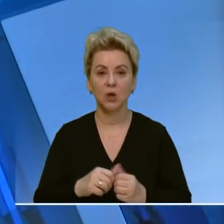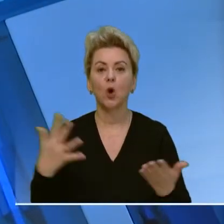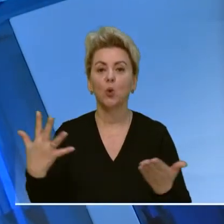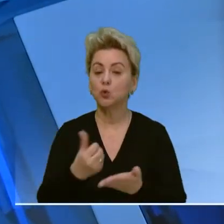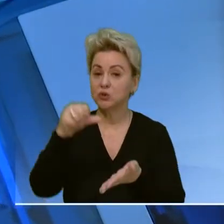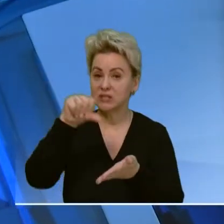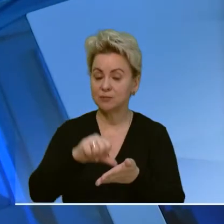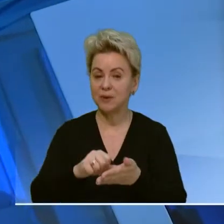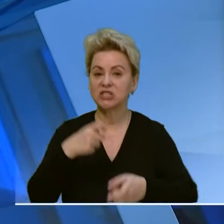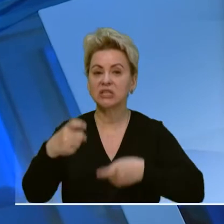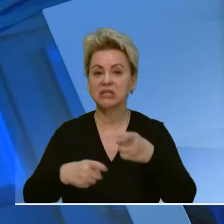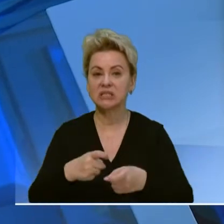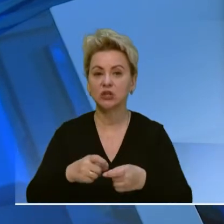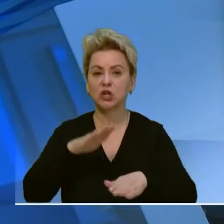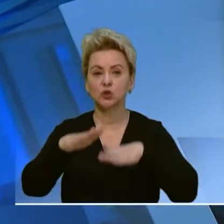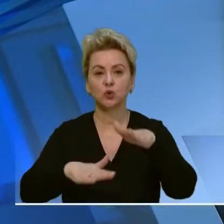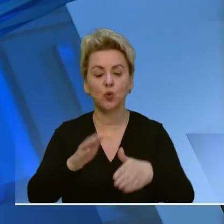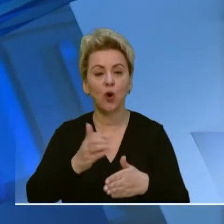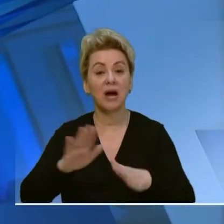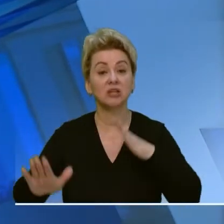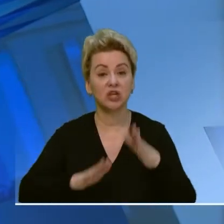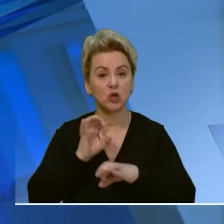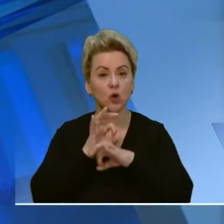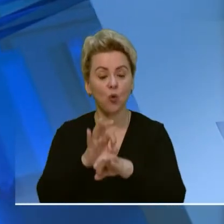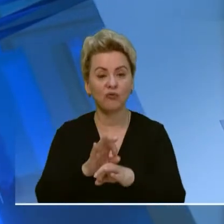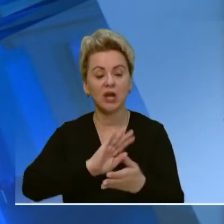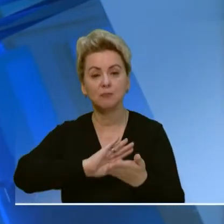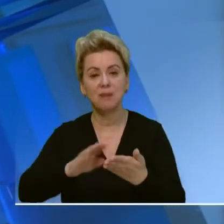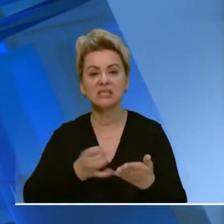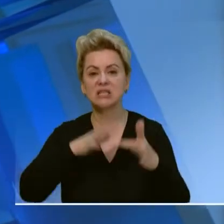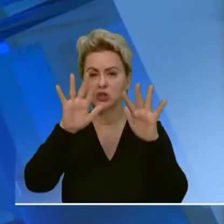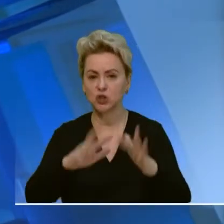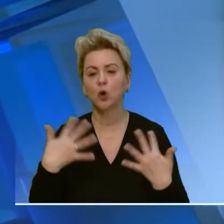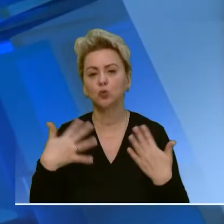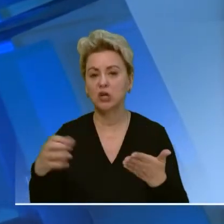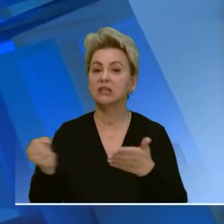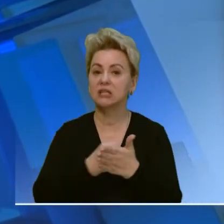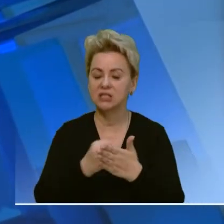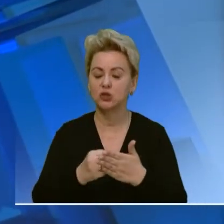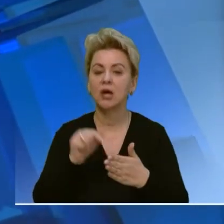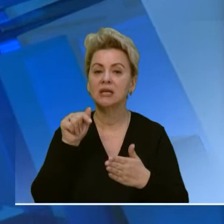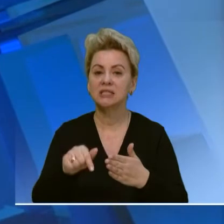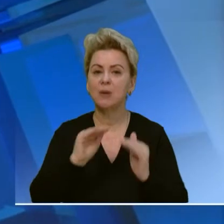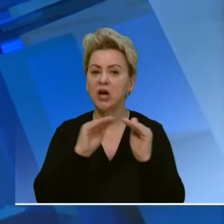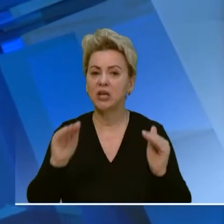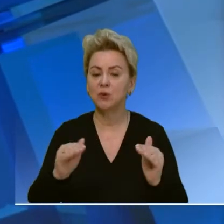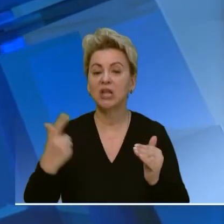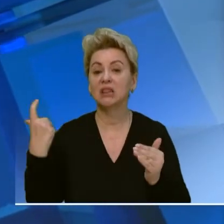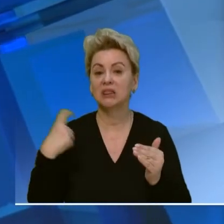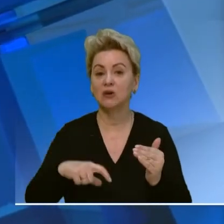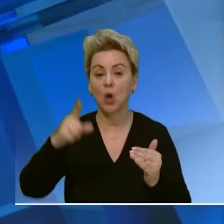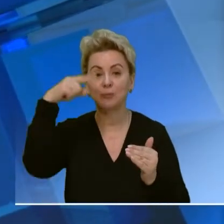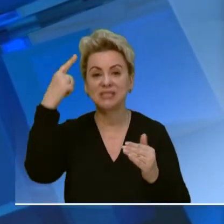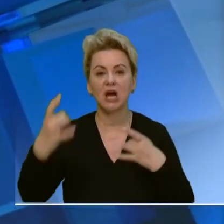Успешно выступить в забеге на снегоступах, хотя тренировки проходили без снега, уже достижение. Тем более для ребят из